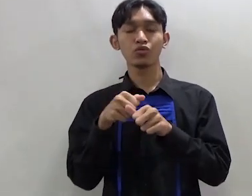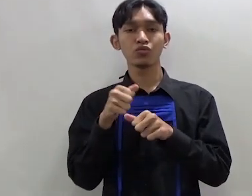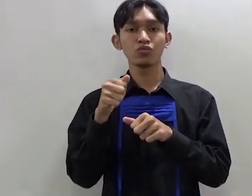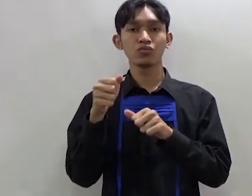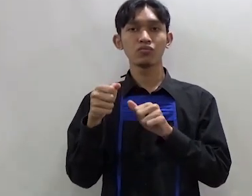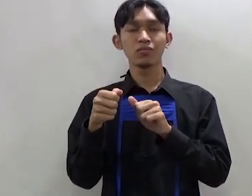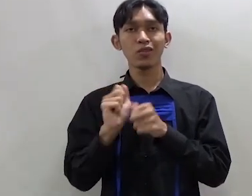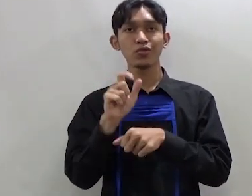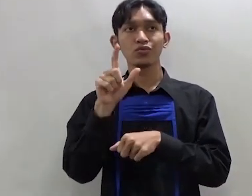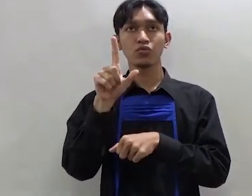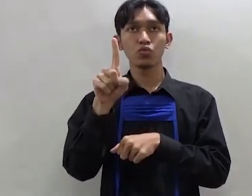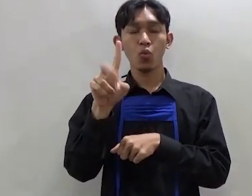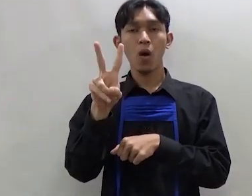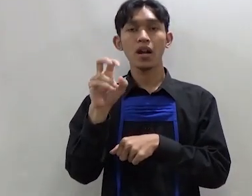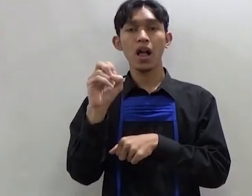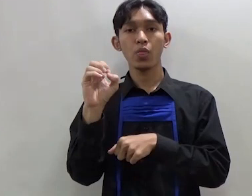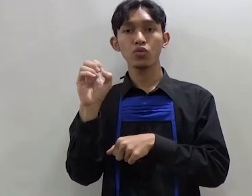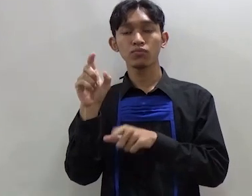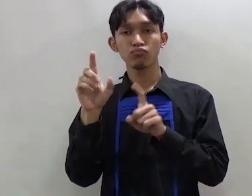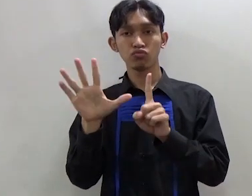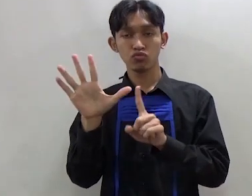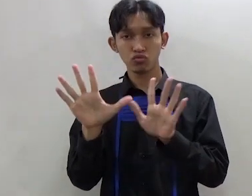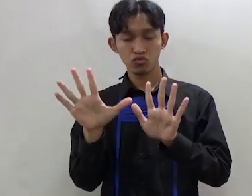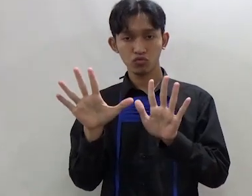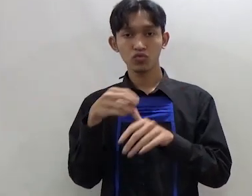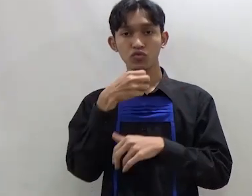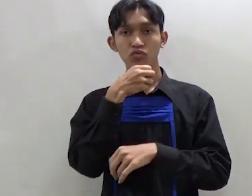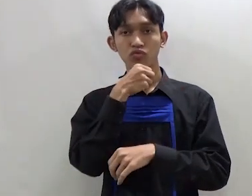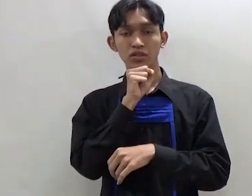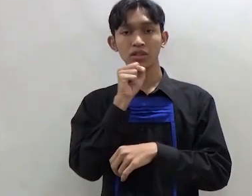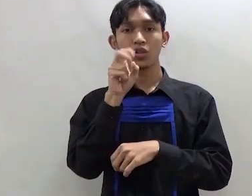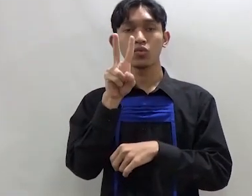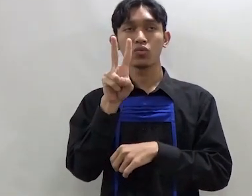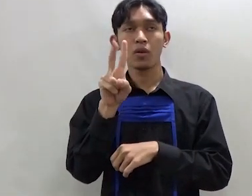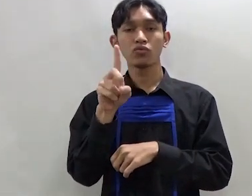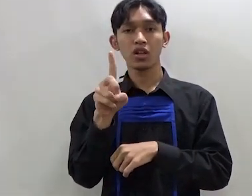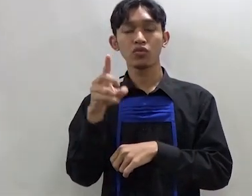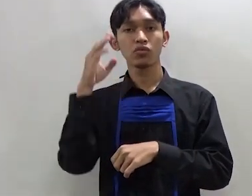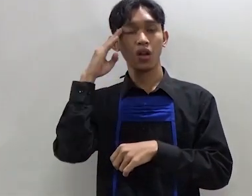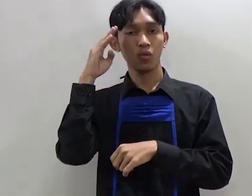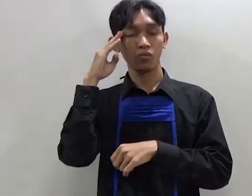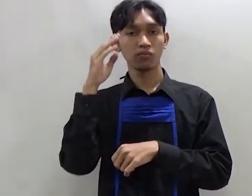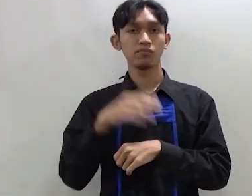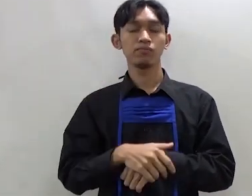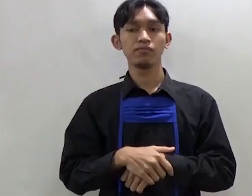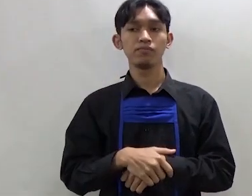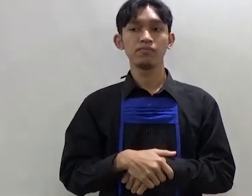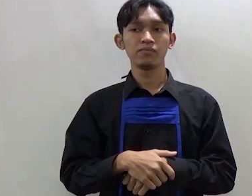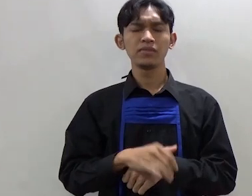yang kritikal maupun yang non kritikal di seluruh rumah sakit rujukan ada